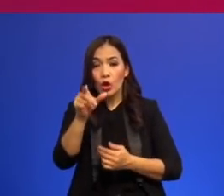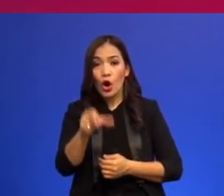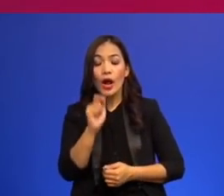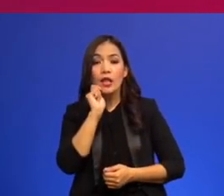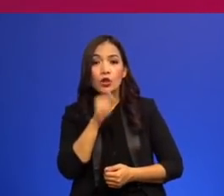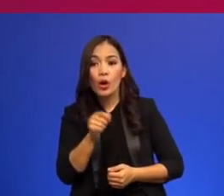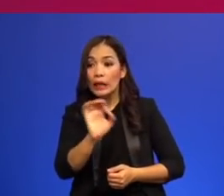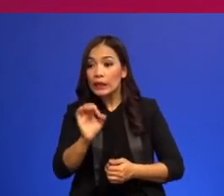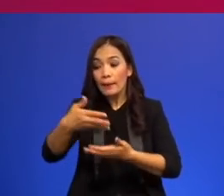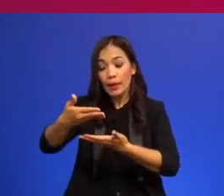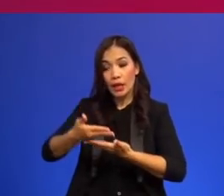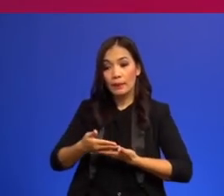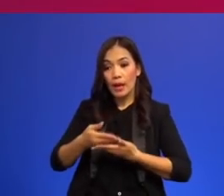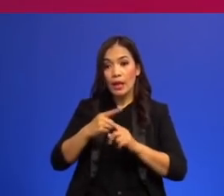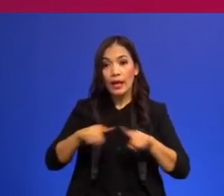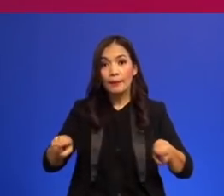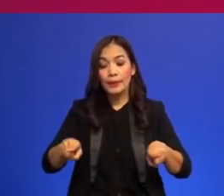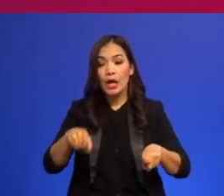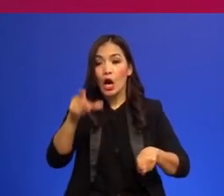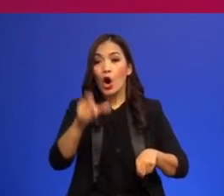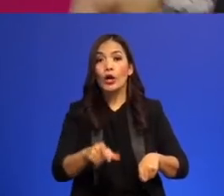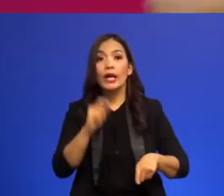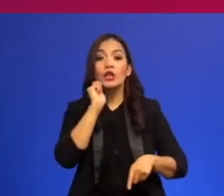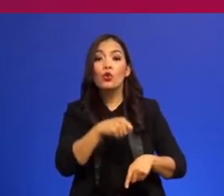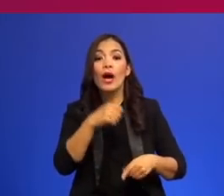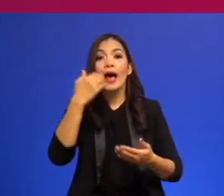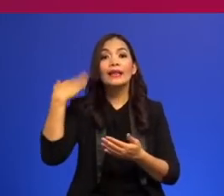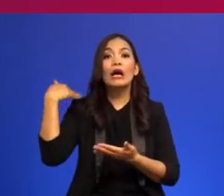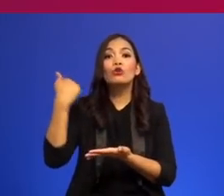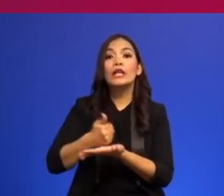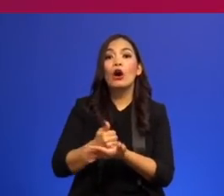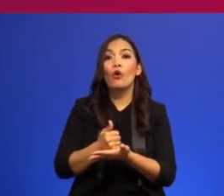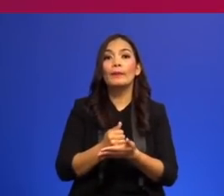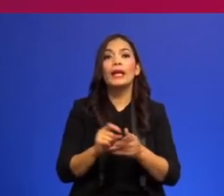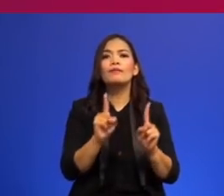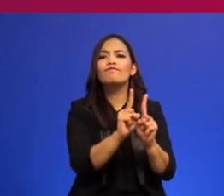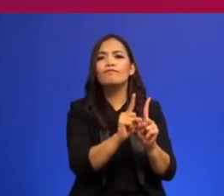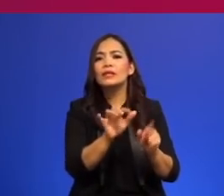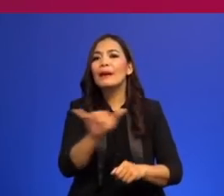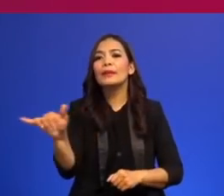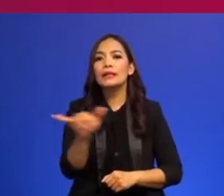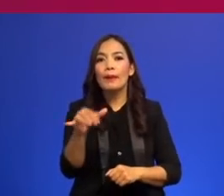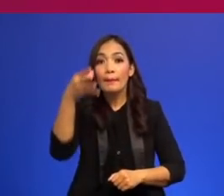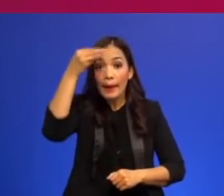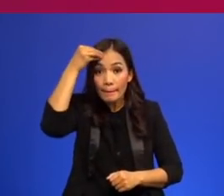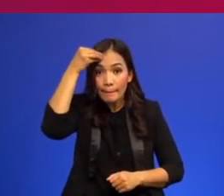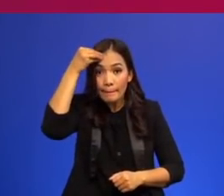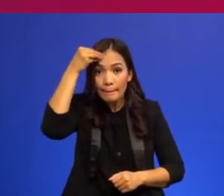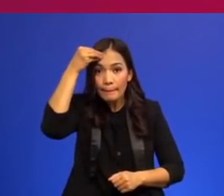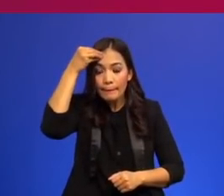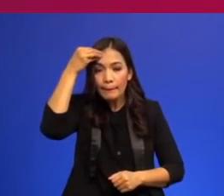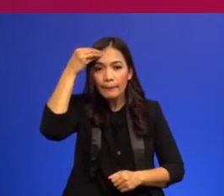kurang menerima, sedangkan orang tua ini tanggung jawab pasanganmu. Paham gak?